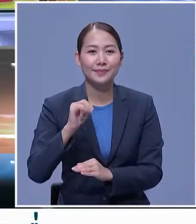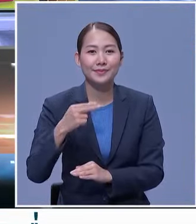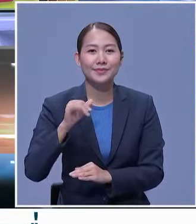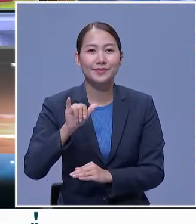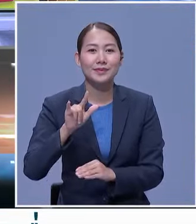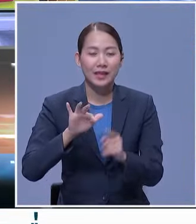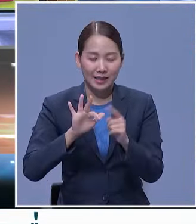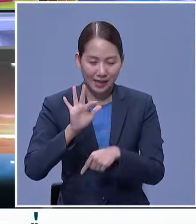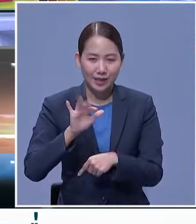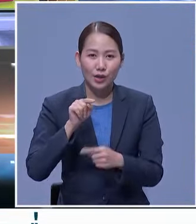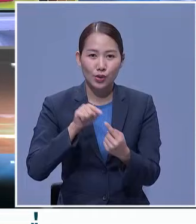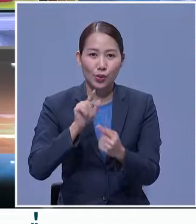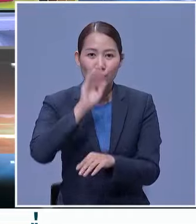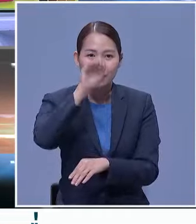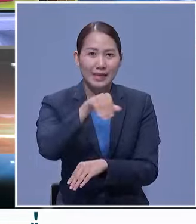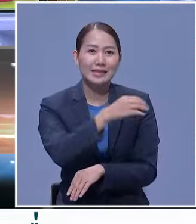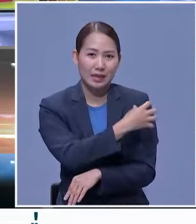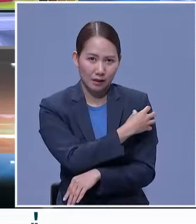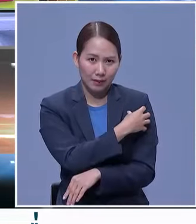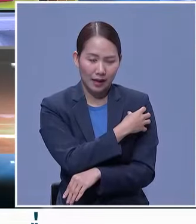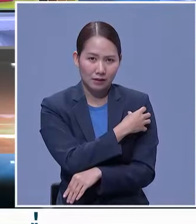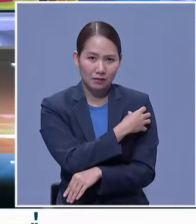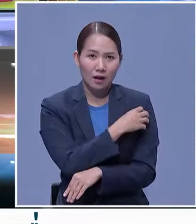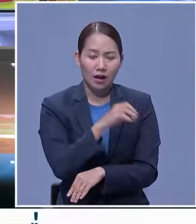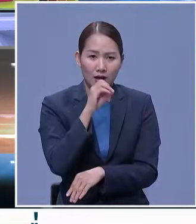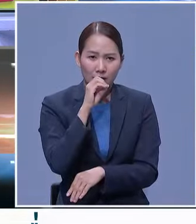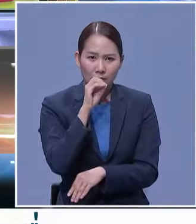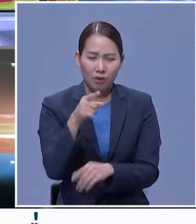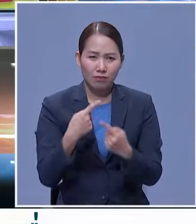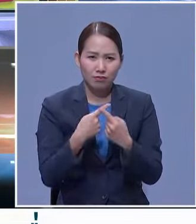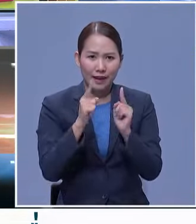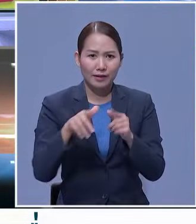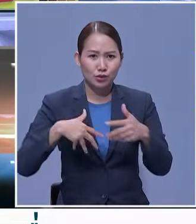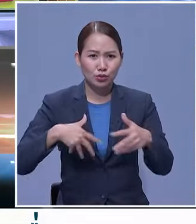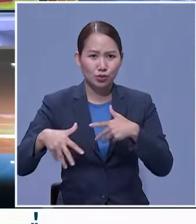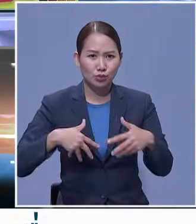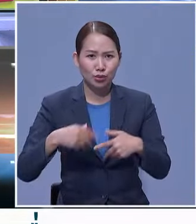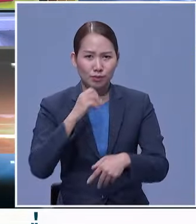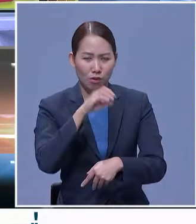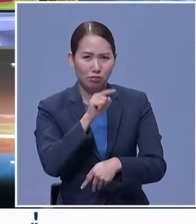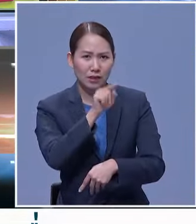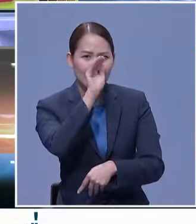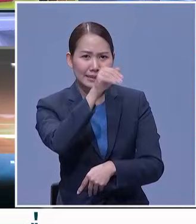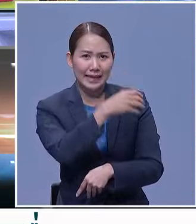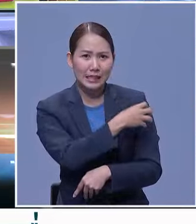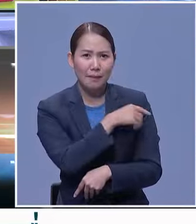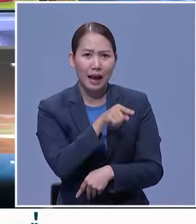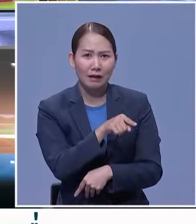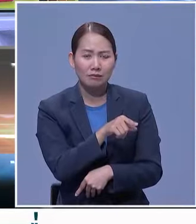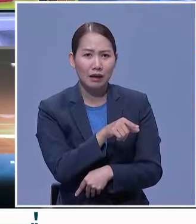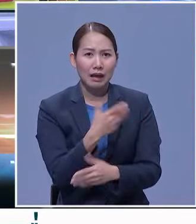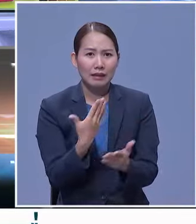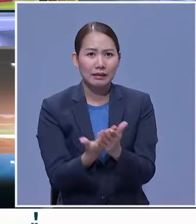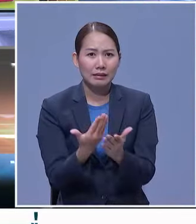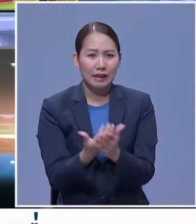ผ่านมาเจ้าหน้าที่ของเทศบาลไม่มาเก็บค่าน้ำหายไปเลยคือชาวบ้านเขาก็ทวงถามอยากจ่ายเพราะกลัวมันจะค้างสะสมเดี๋ยวกลั